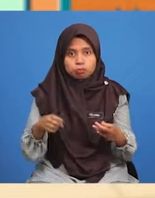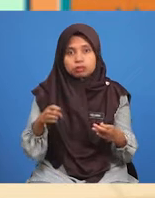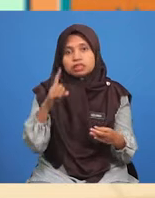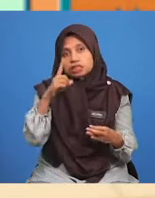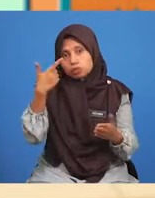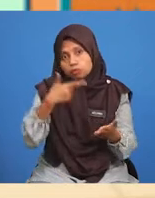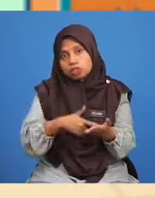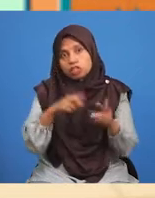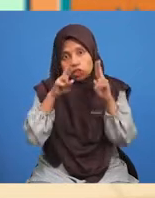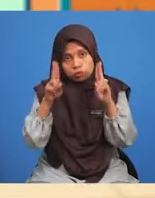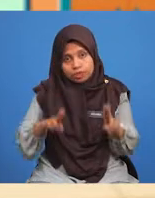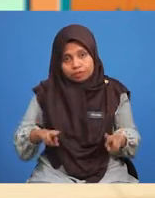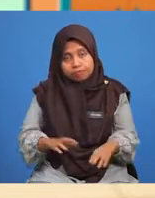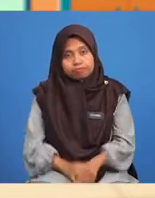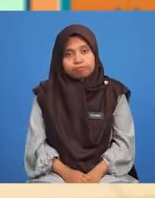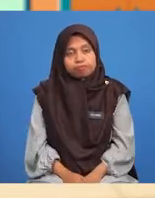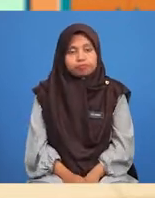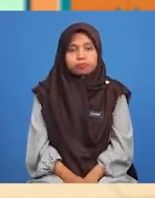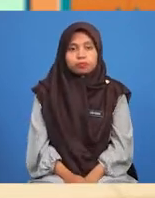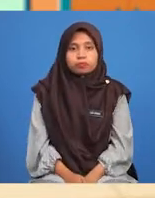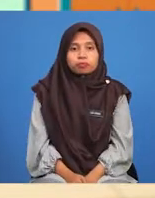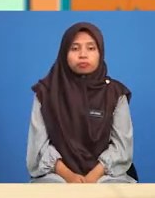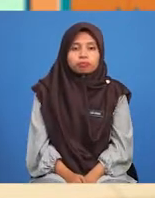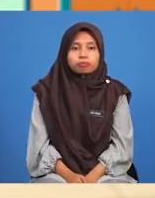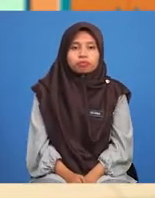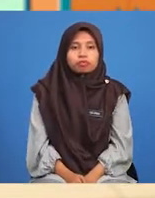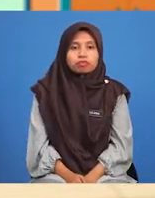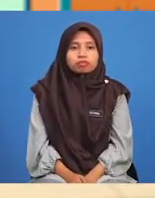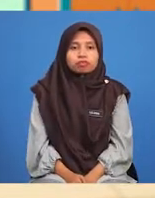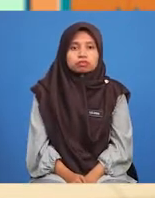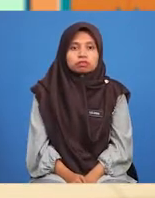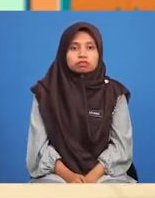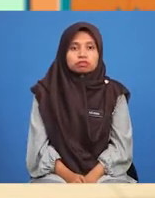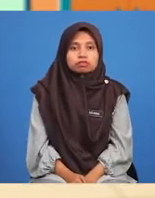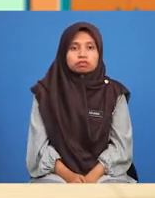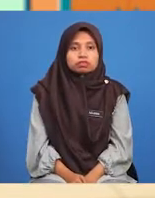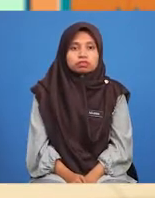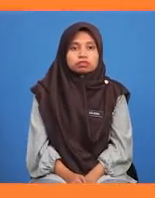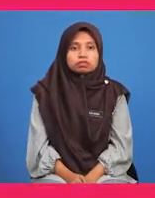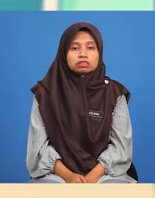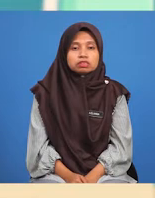satu lagi uji minda bagi mengukuhkan lagi pemahaman kamu semua.